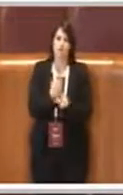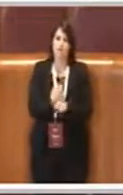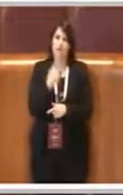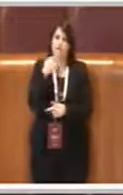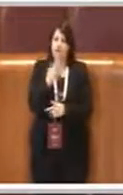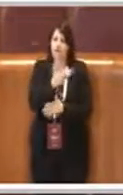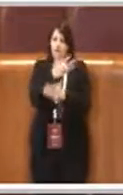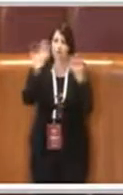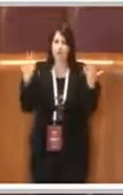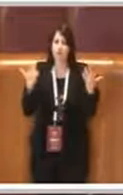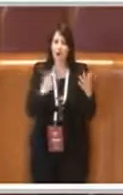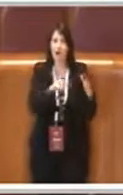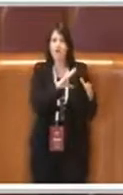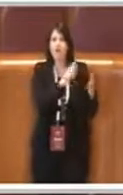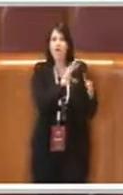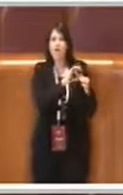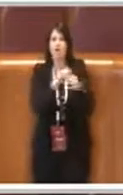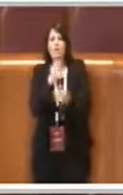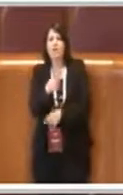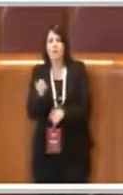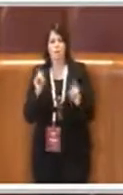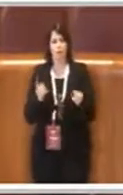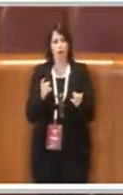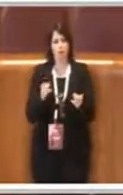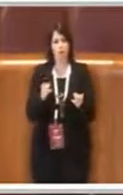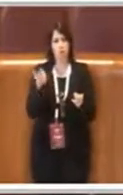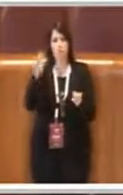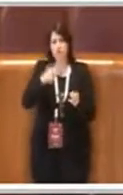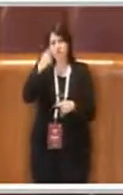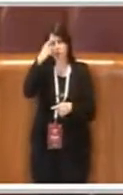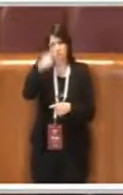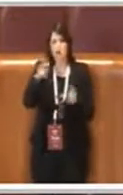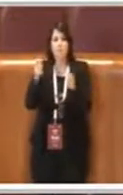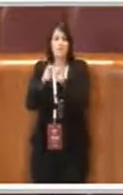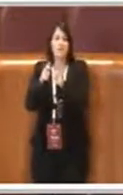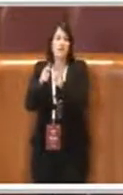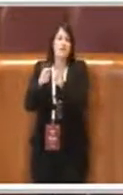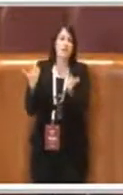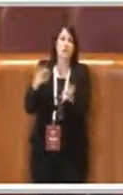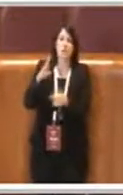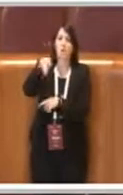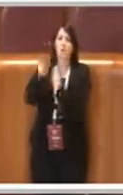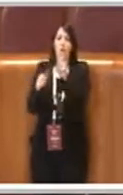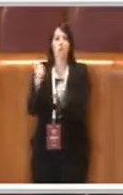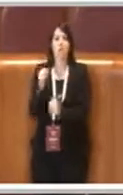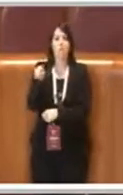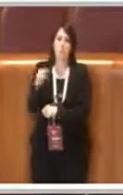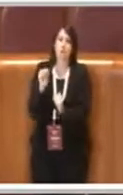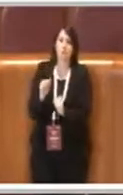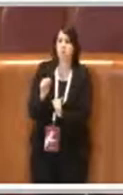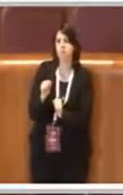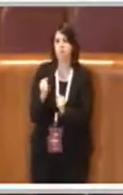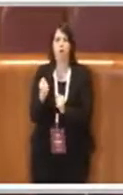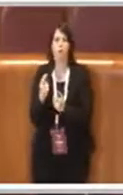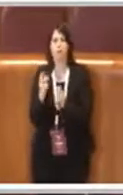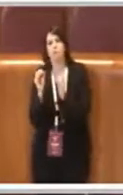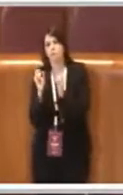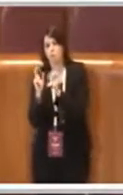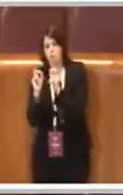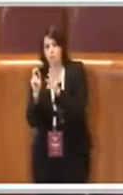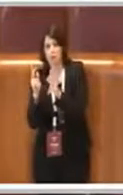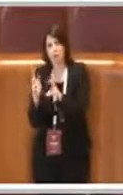carità, un paesino di 4.000 abitanti possono essere del tutto tollerabili, anzi appunto in quel caso può risolvere delle